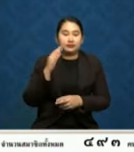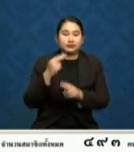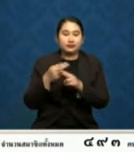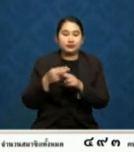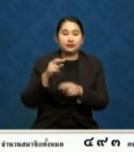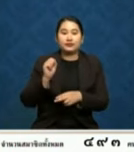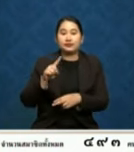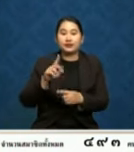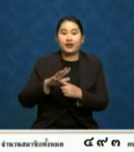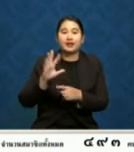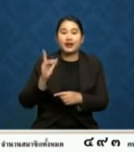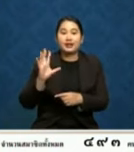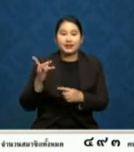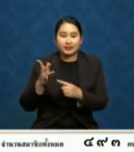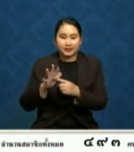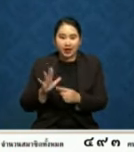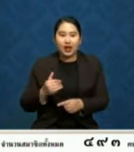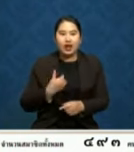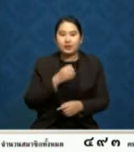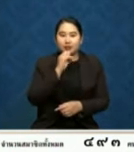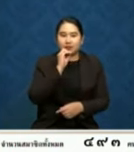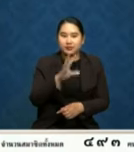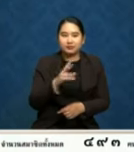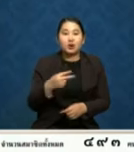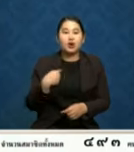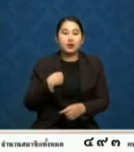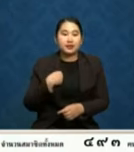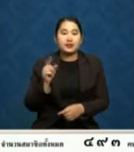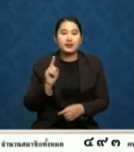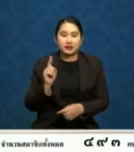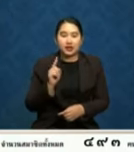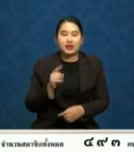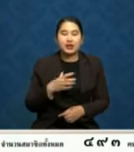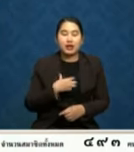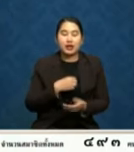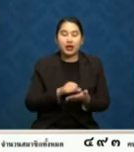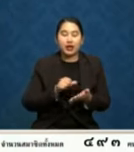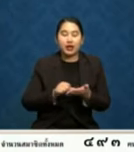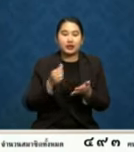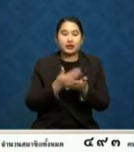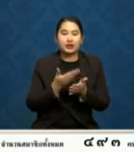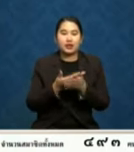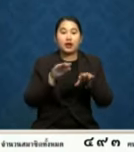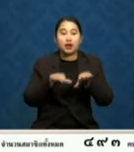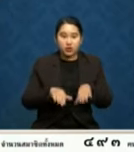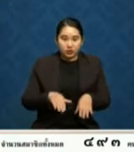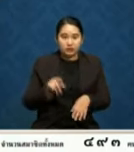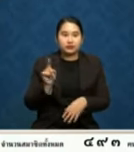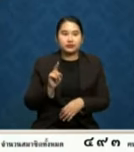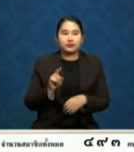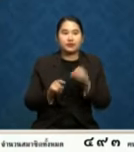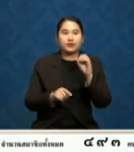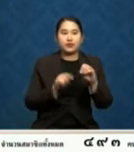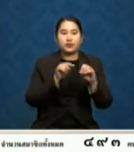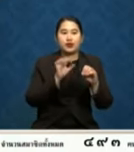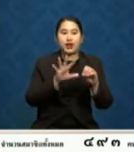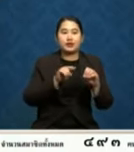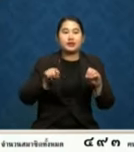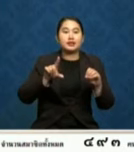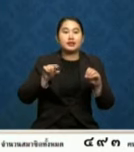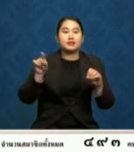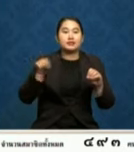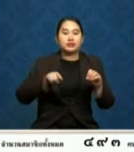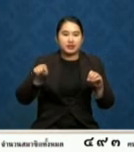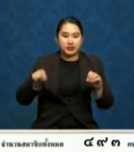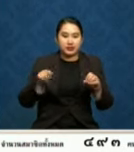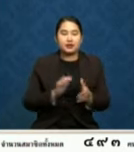อินสวัสดิ์นะครับที่แปรยัตติขอสงวนคำแปรยัตติไว้นะครับให้ปรับลดงบประมาณนะครับตั้งแต่ 0.5 -20%